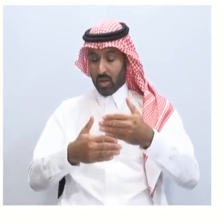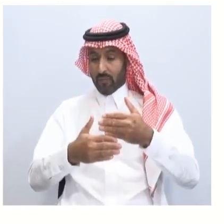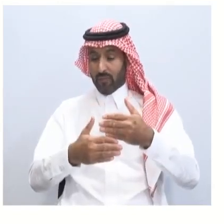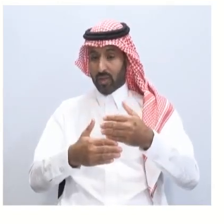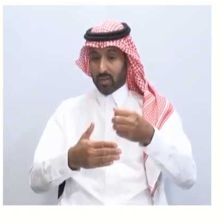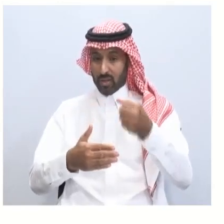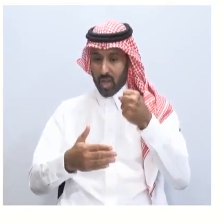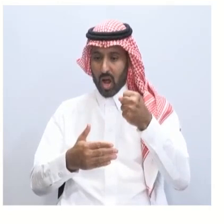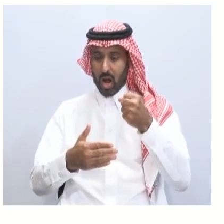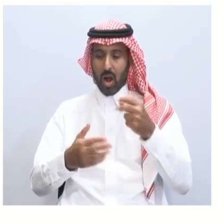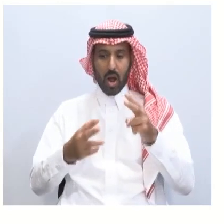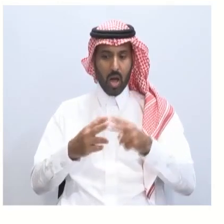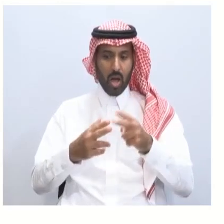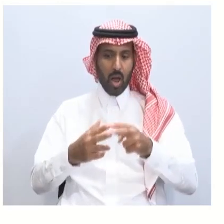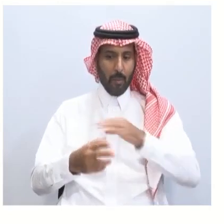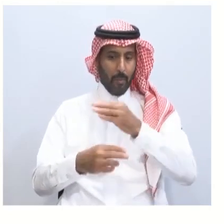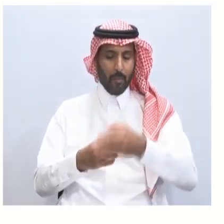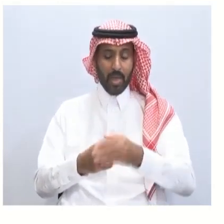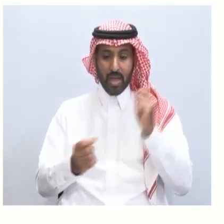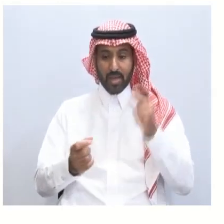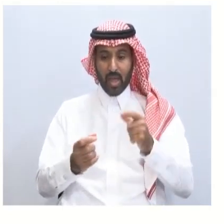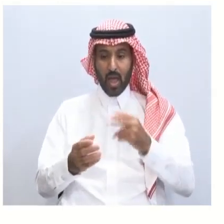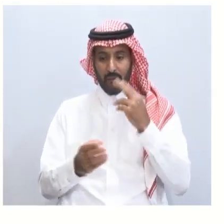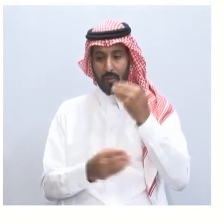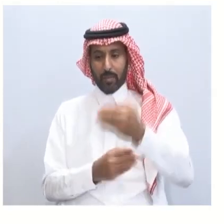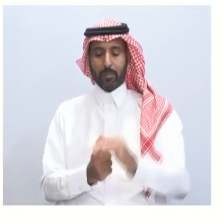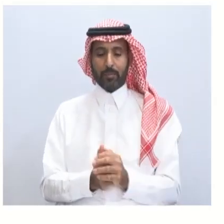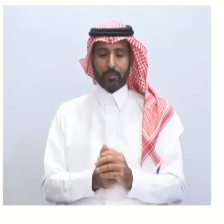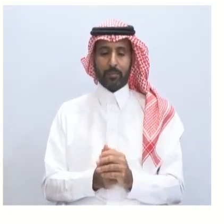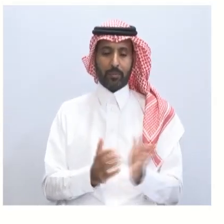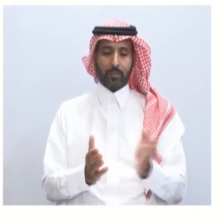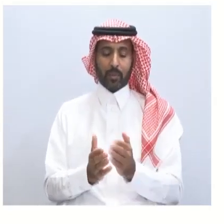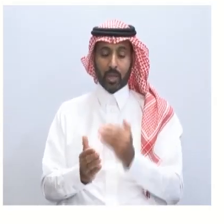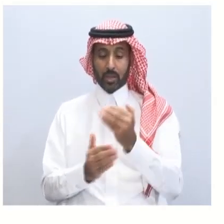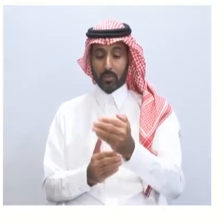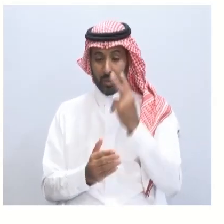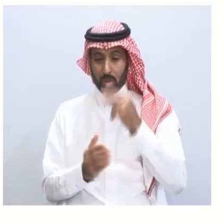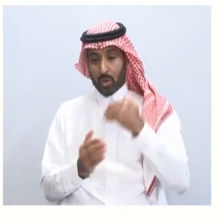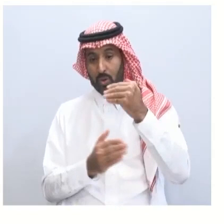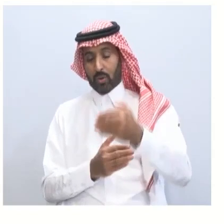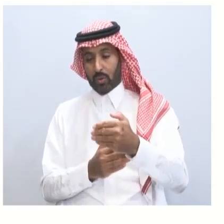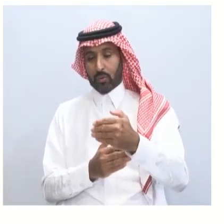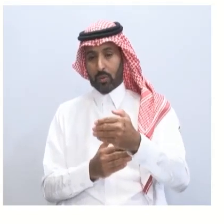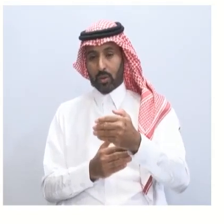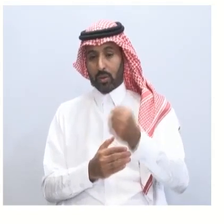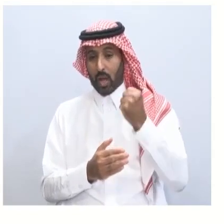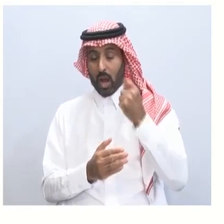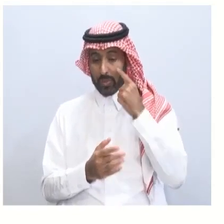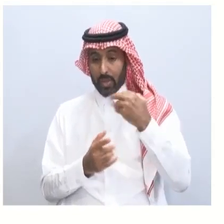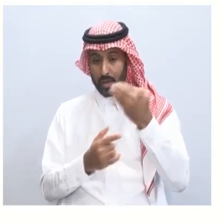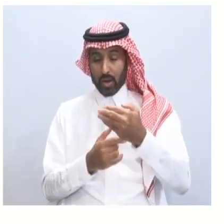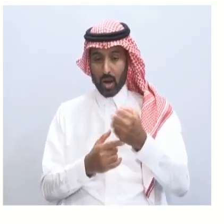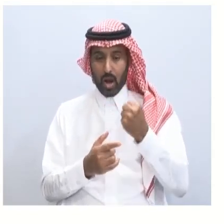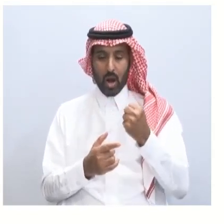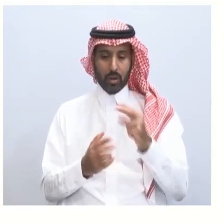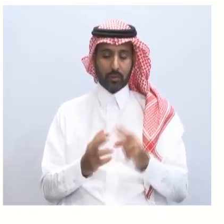قطاع الطاقه بما يحقق اهداف المملكه ويسمو الى رؤيتها لقطاع الطاقه ومن